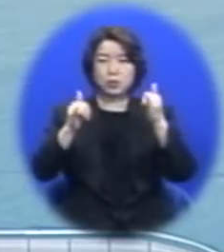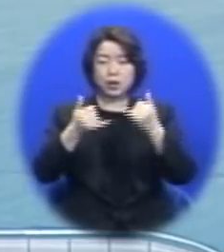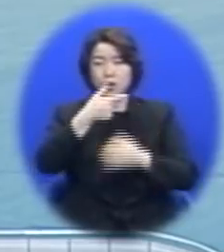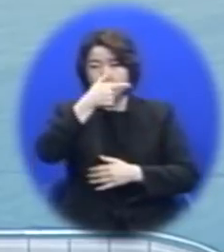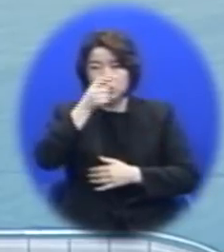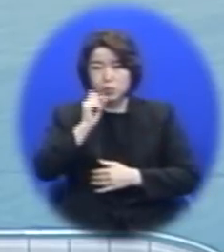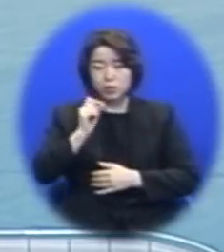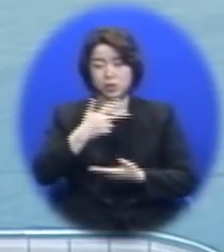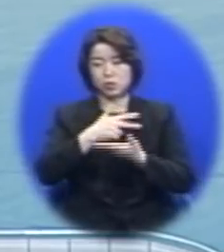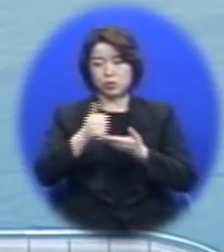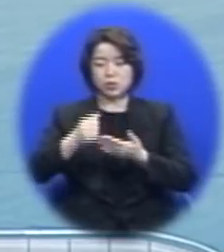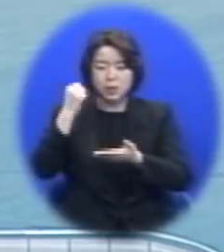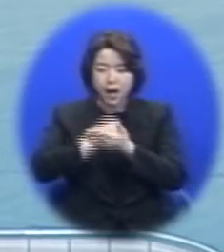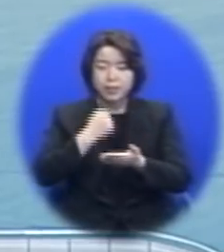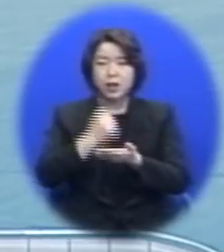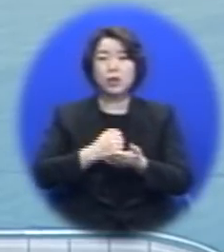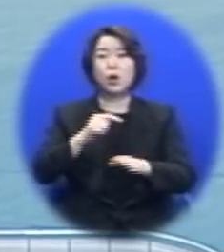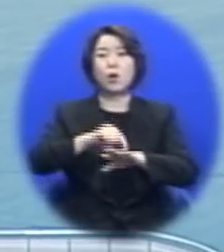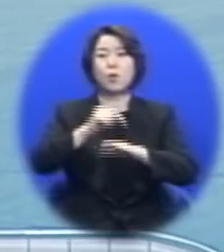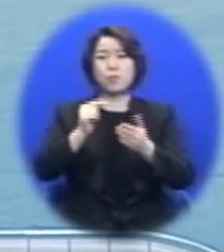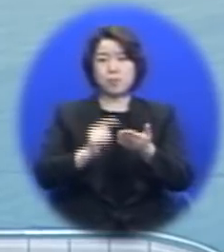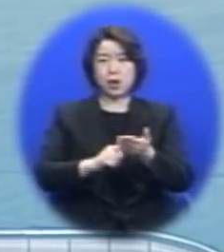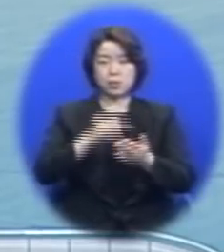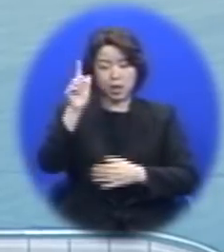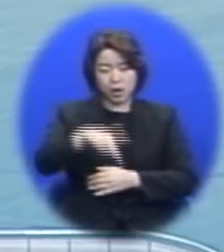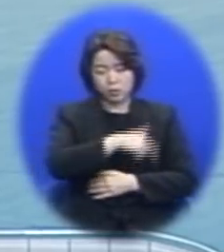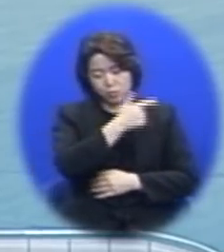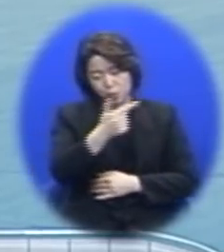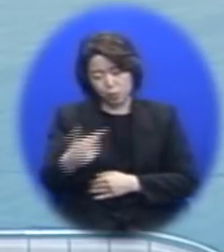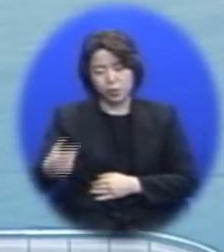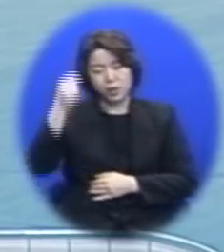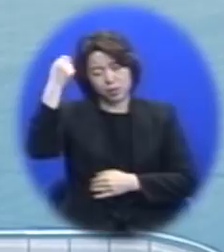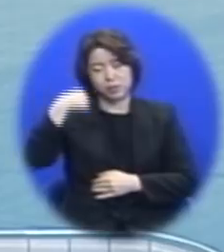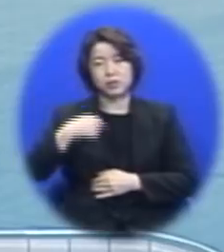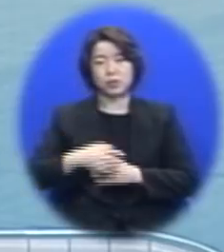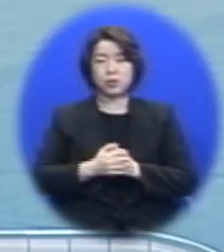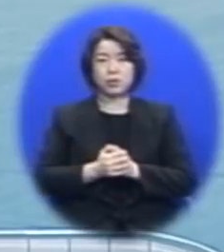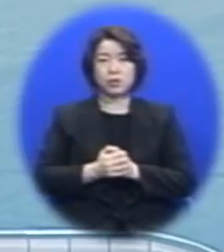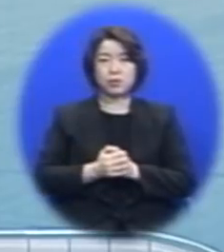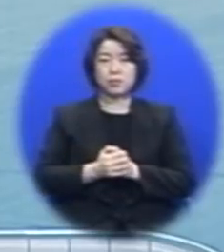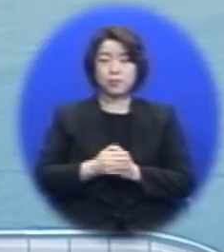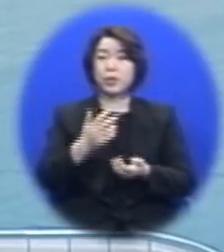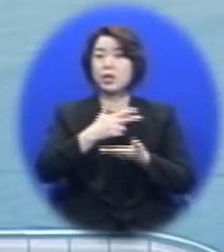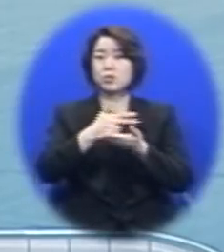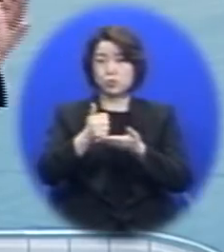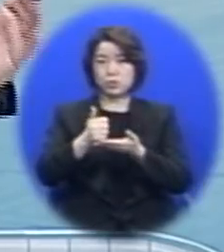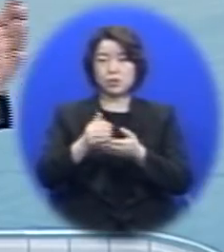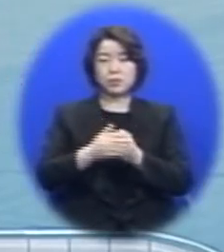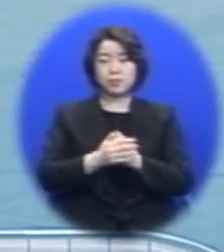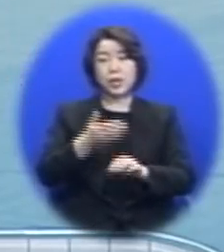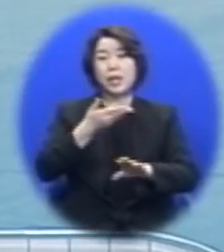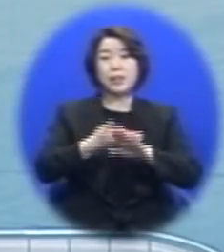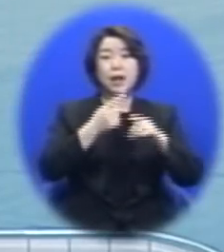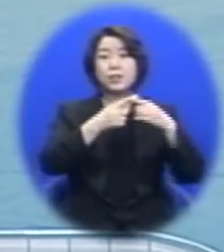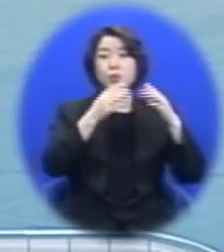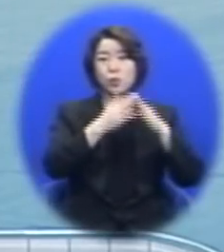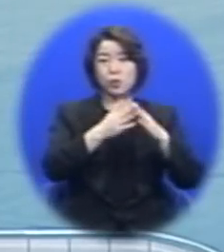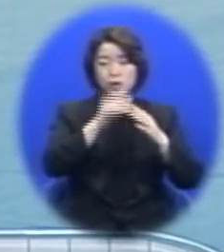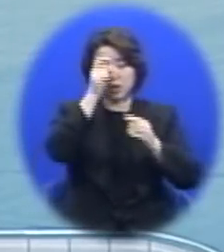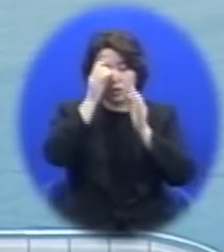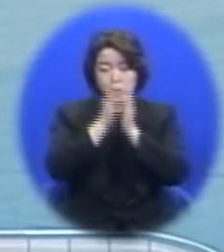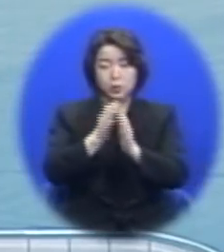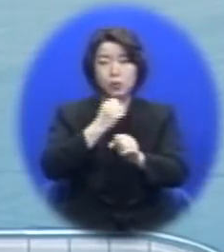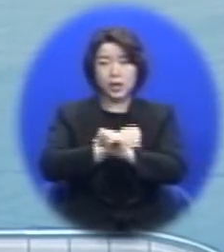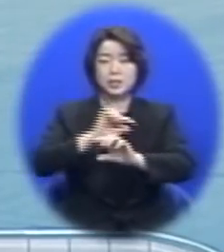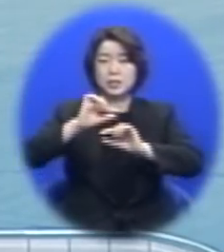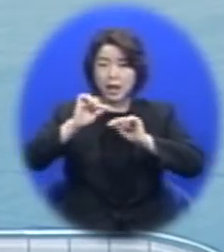주님의 심정을 하루 종일 느꼈습니다. 주님, 다른 교회가 기도하지 않는다고